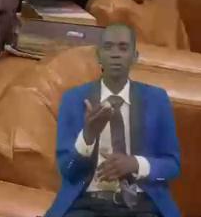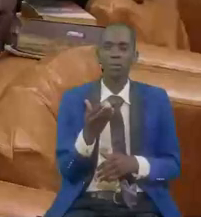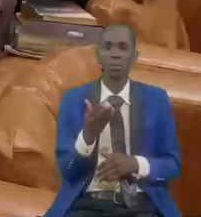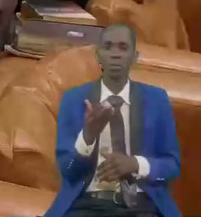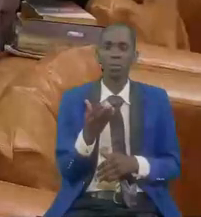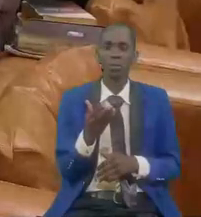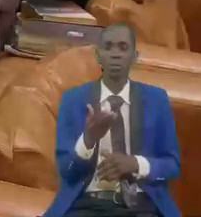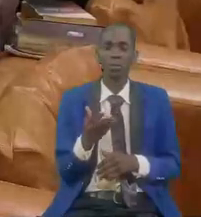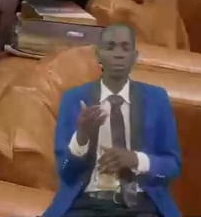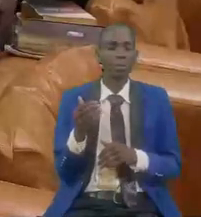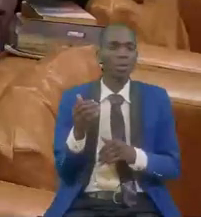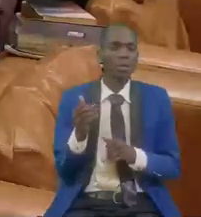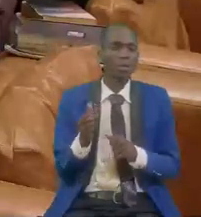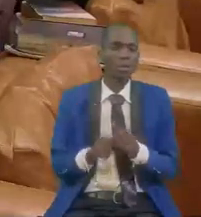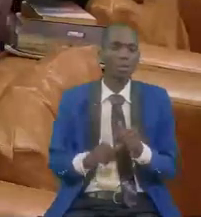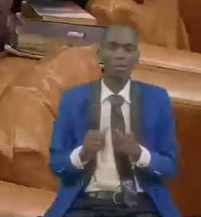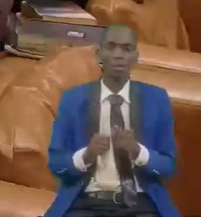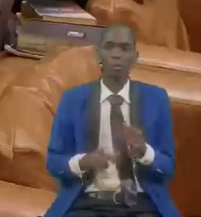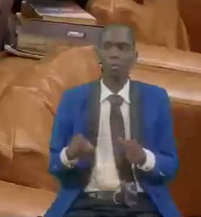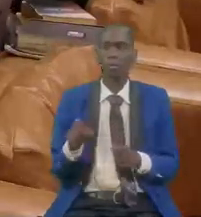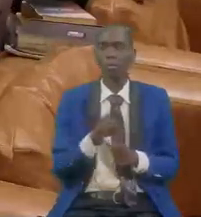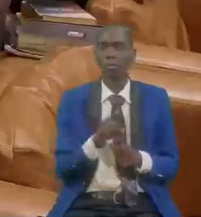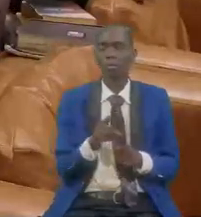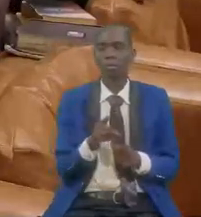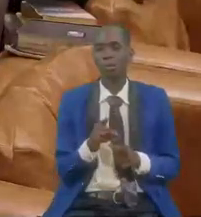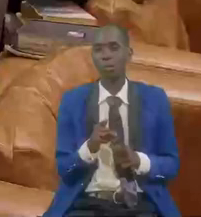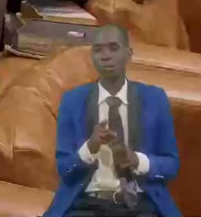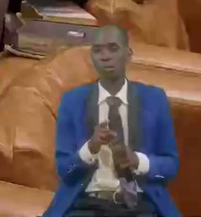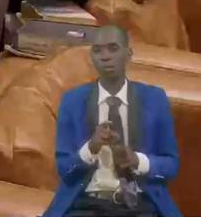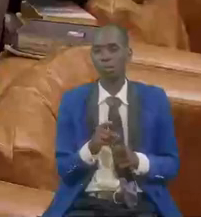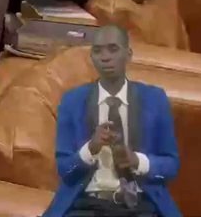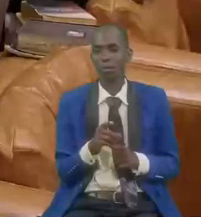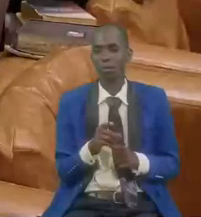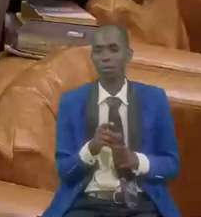vie? Partout où vous agissez, partout où vous vivez,